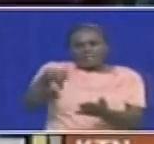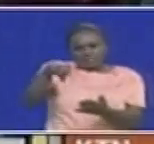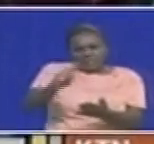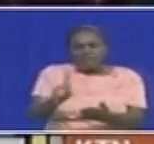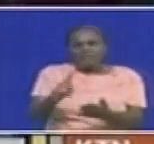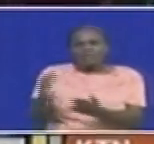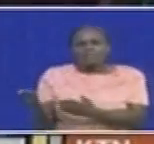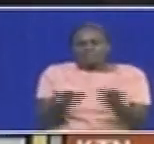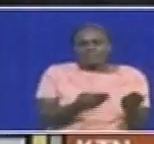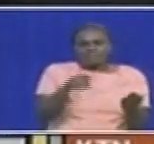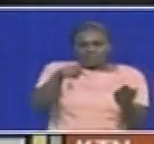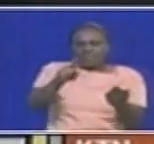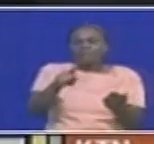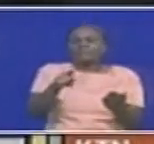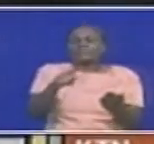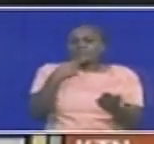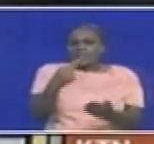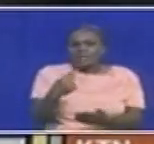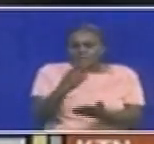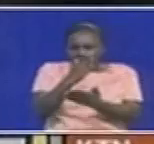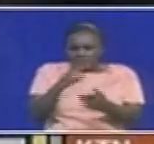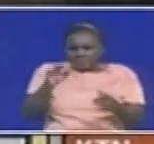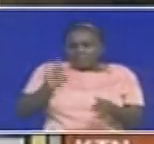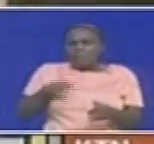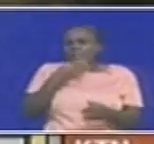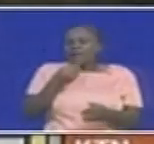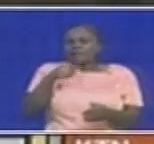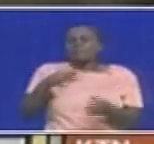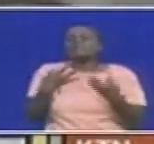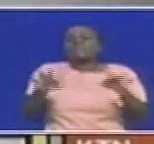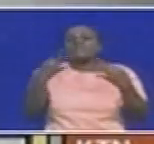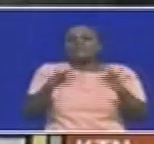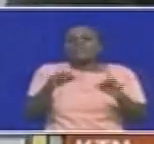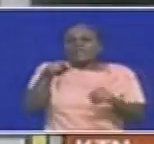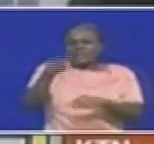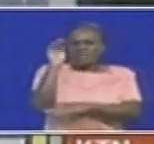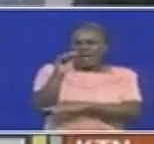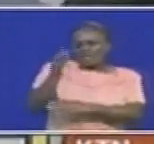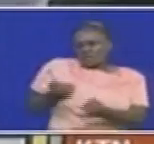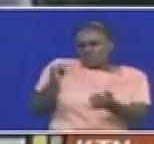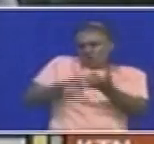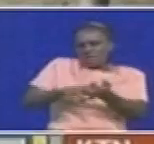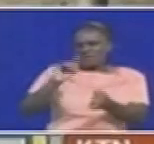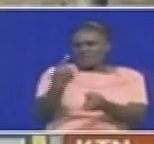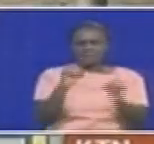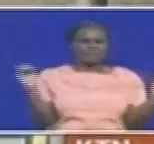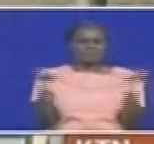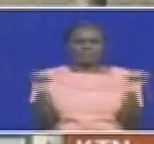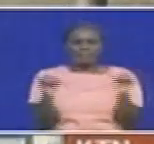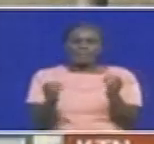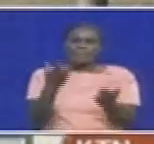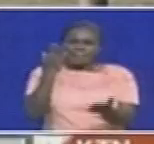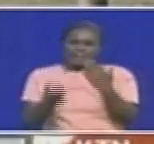kuingia katika mswada huu na kuwa sheria, basi wanaume watakuwa na uhuru wa kuoa bila kutaka ruhusa yote ya mke wa kwanza. Labda